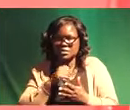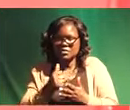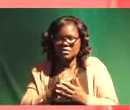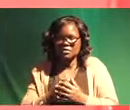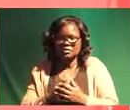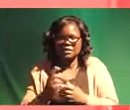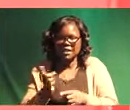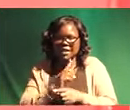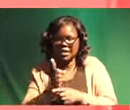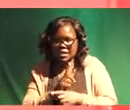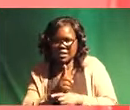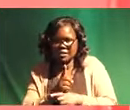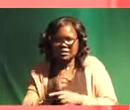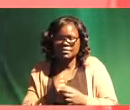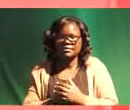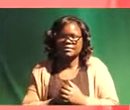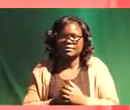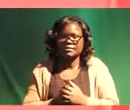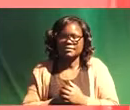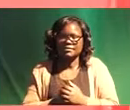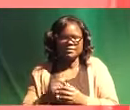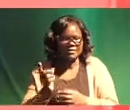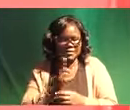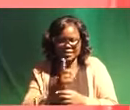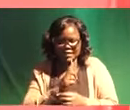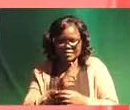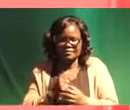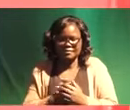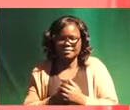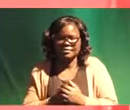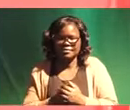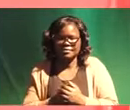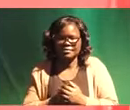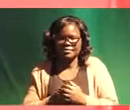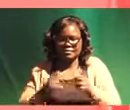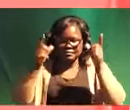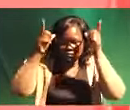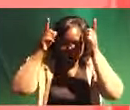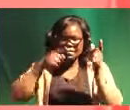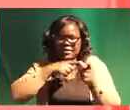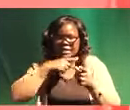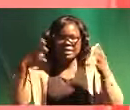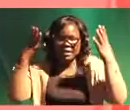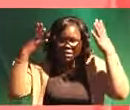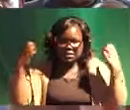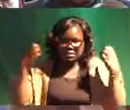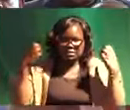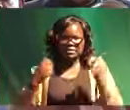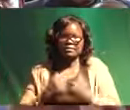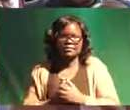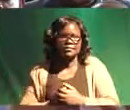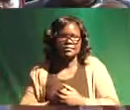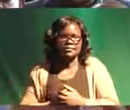wakali kuliko nini? Sisi ng'ombe wetu ndio wanaua simba.